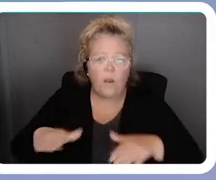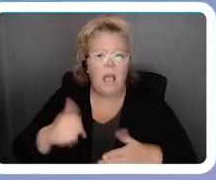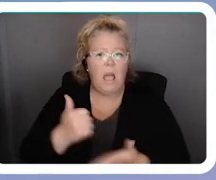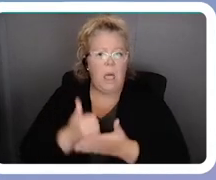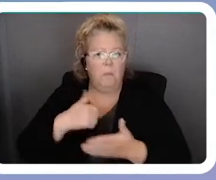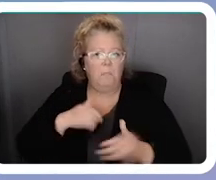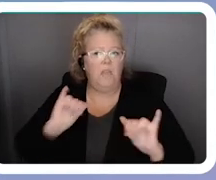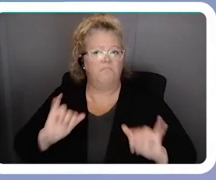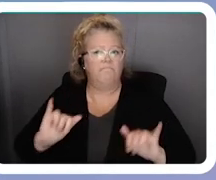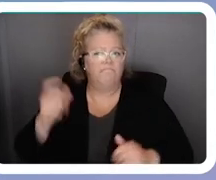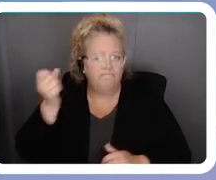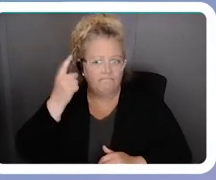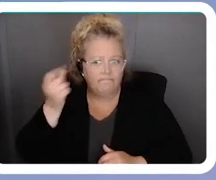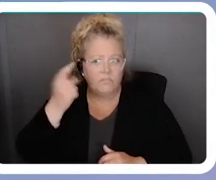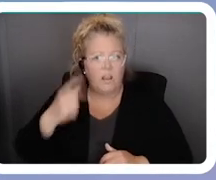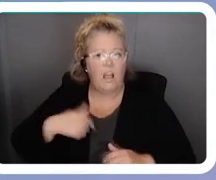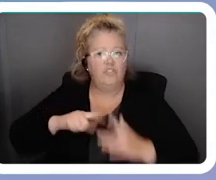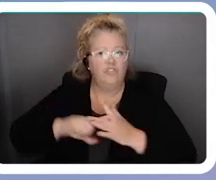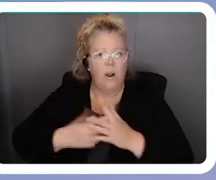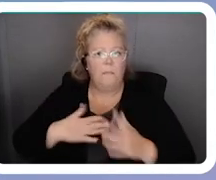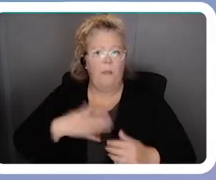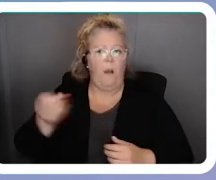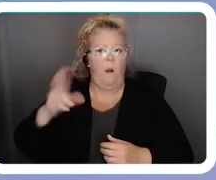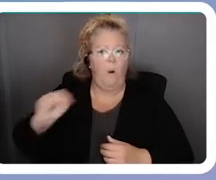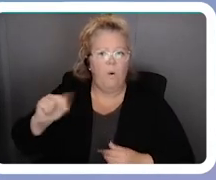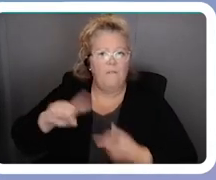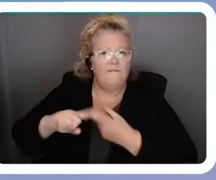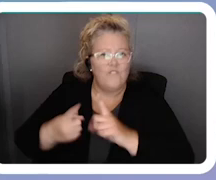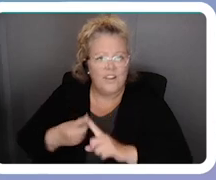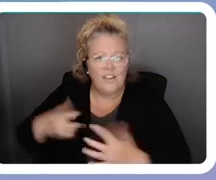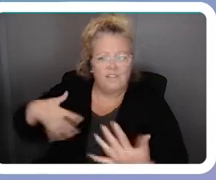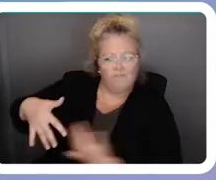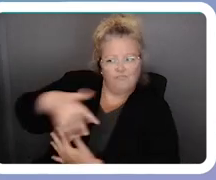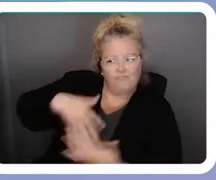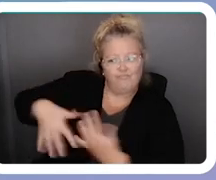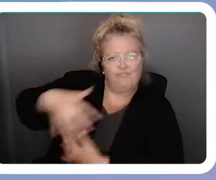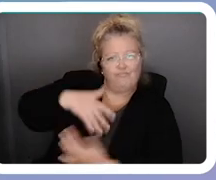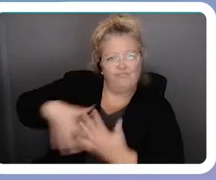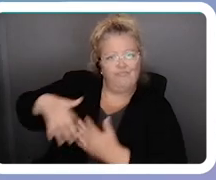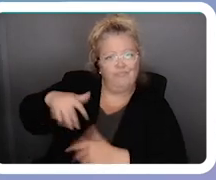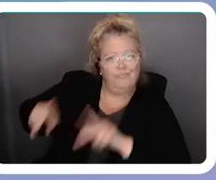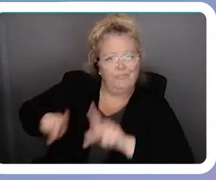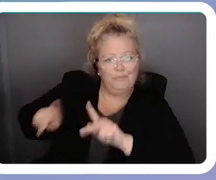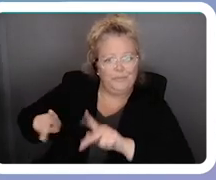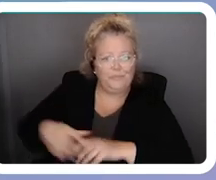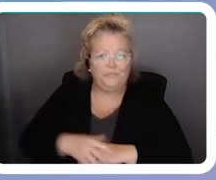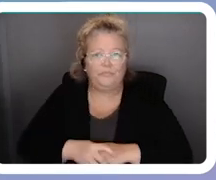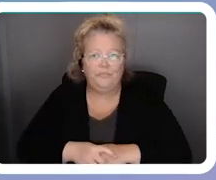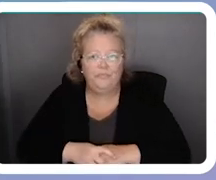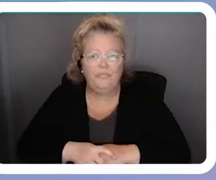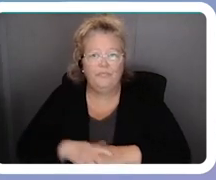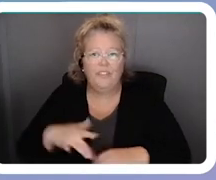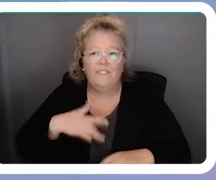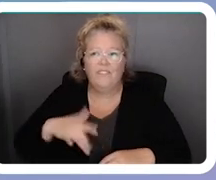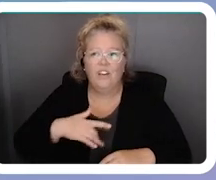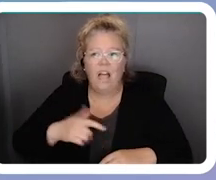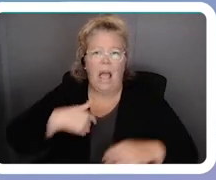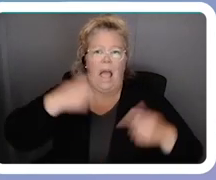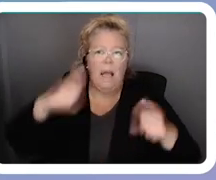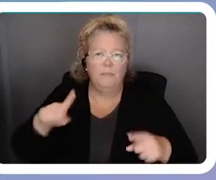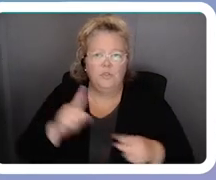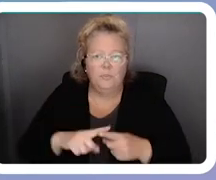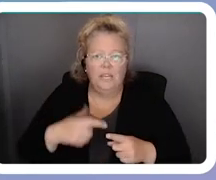το πάθη ένιωθα ότι η ζωή μου άλλασε. Έχει νόημα. Είχα πια και εγώ του δικού